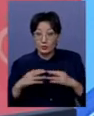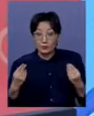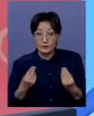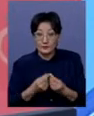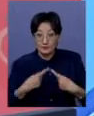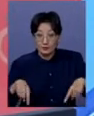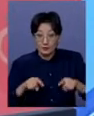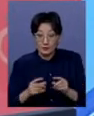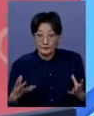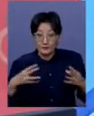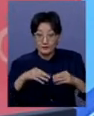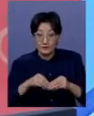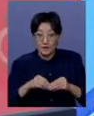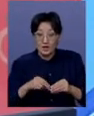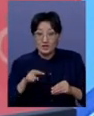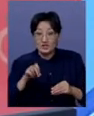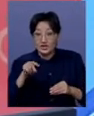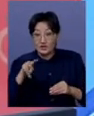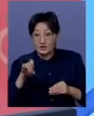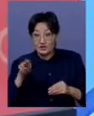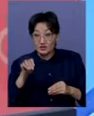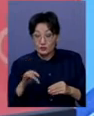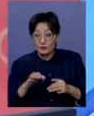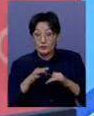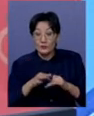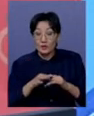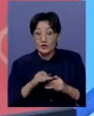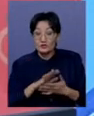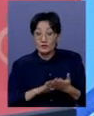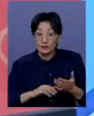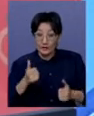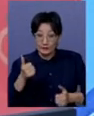бірігіп челлендж ұйымдастырып жатырмыз. Оның ары қарай жалғасы